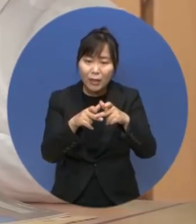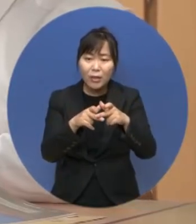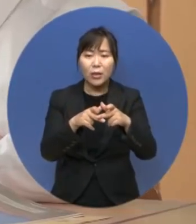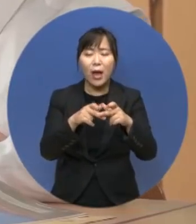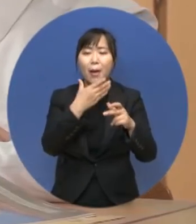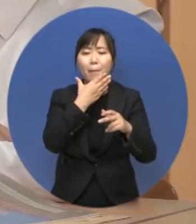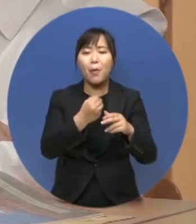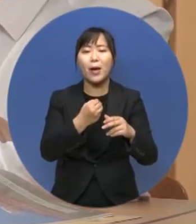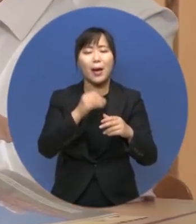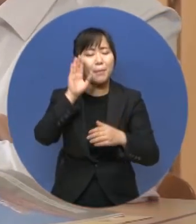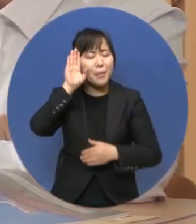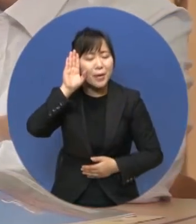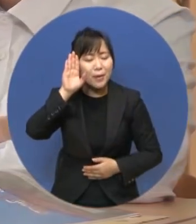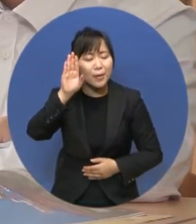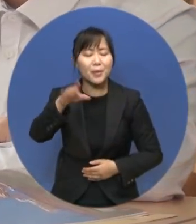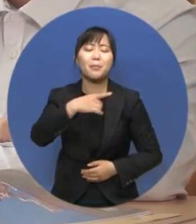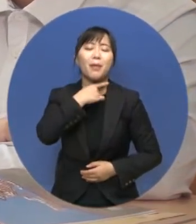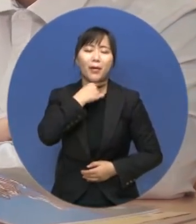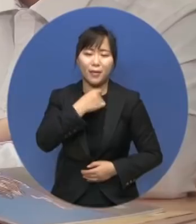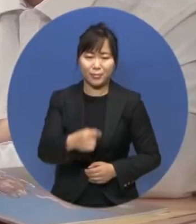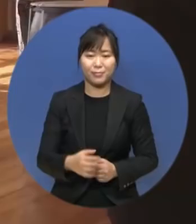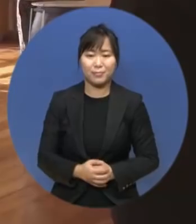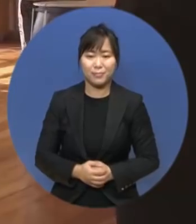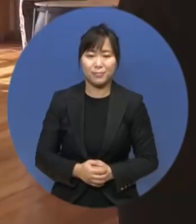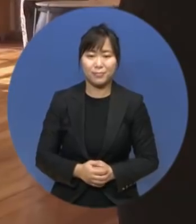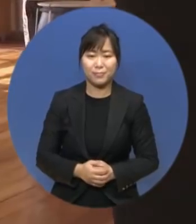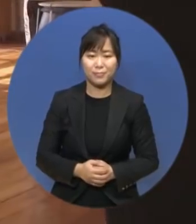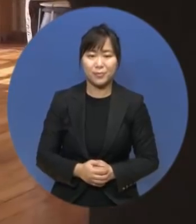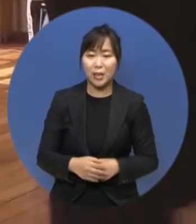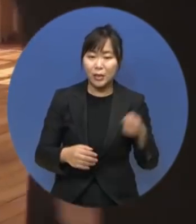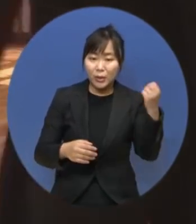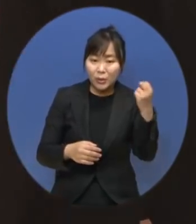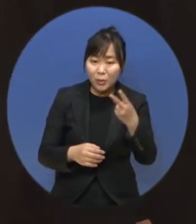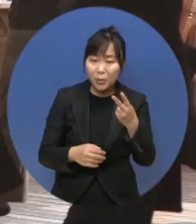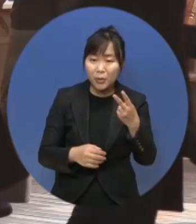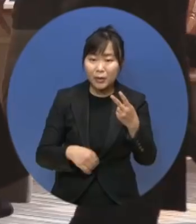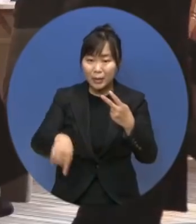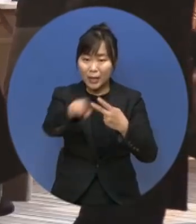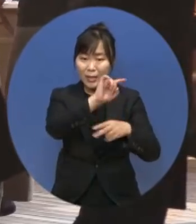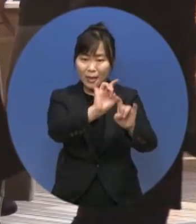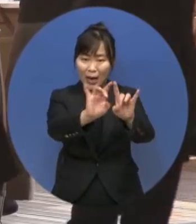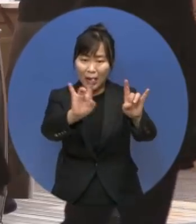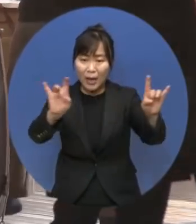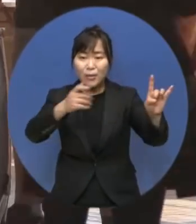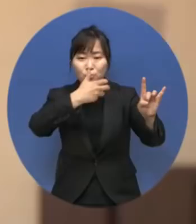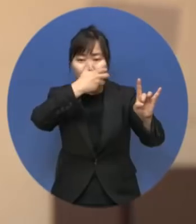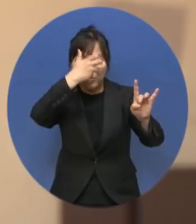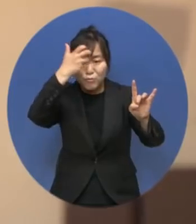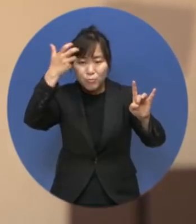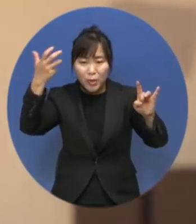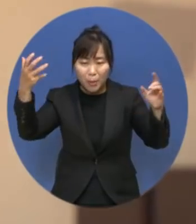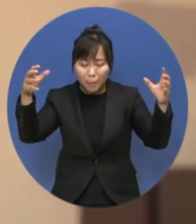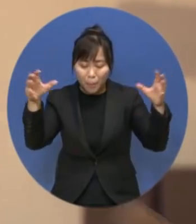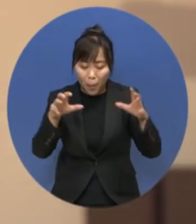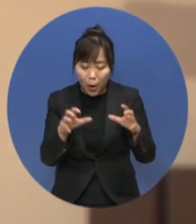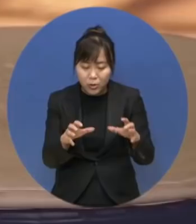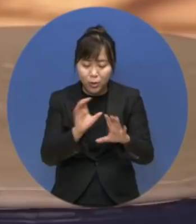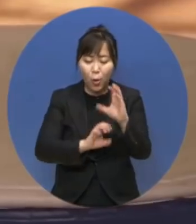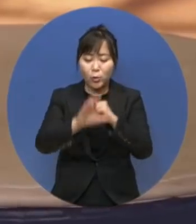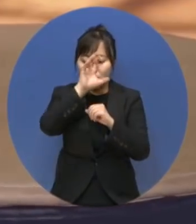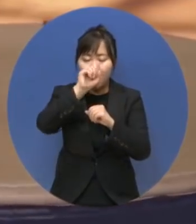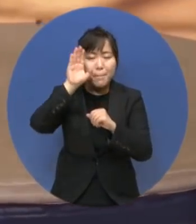보다 행복한 내일을 꿈꿀 수 있기를, 그리고 이들 하나하나의 꿈이 모여 더 나은